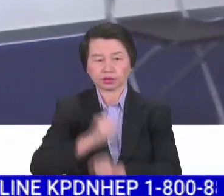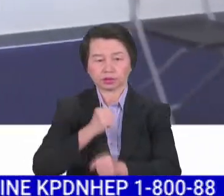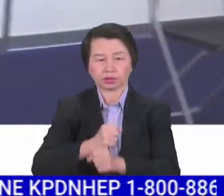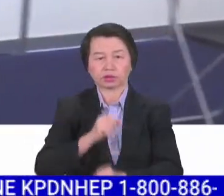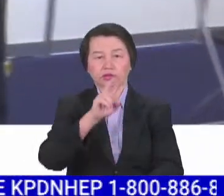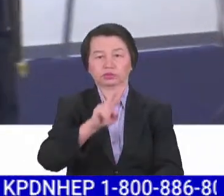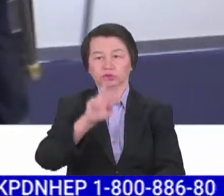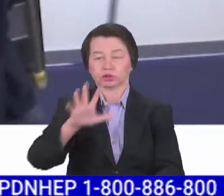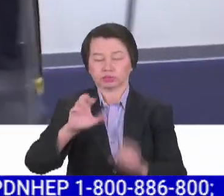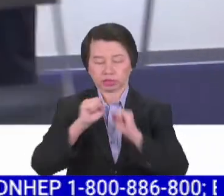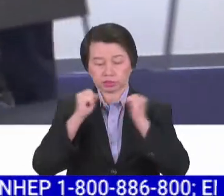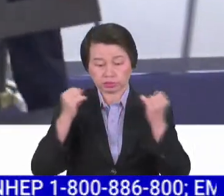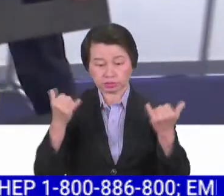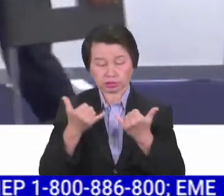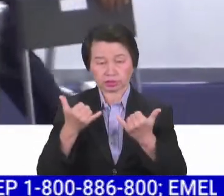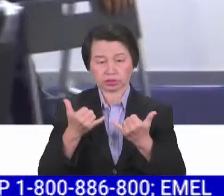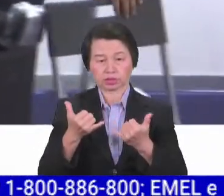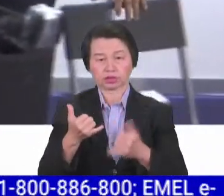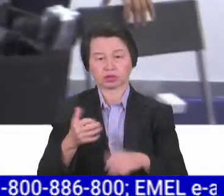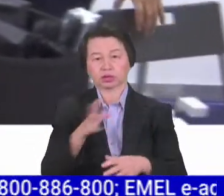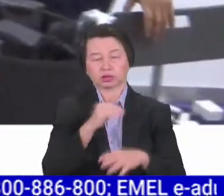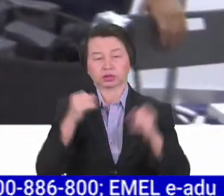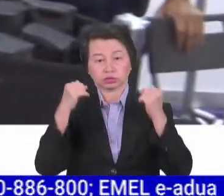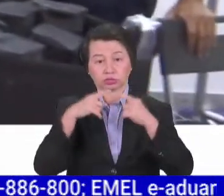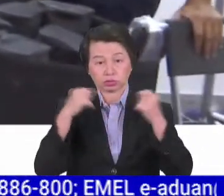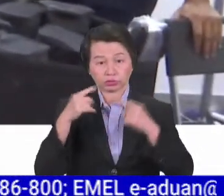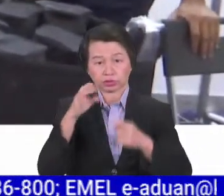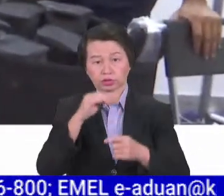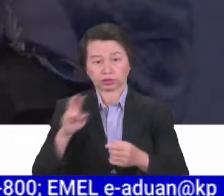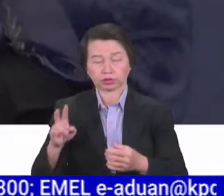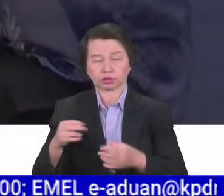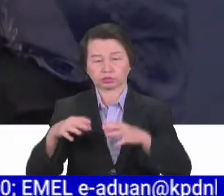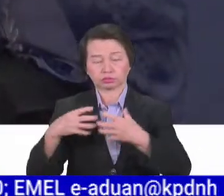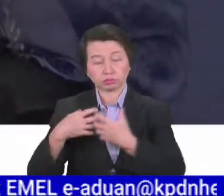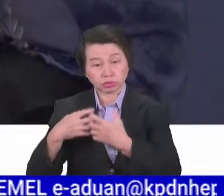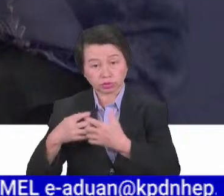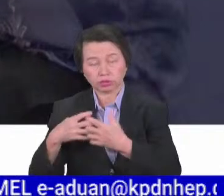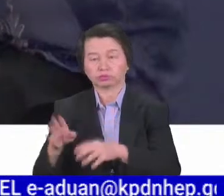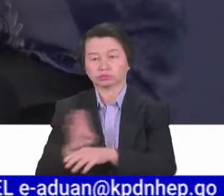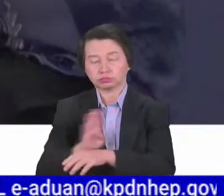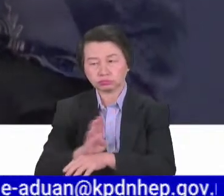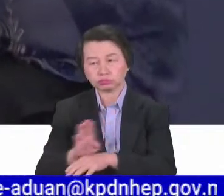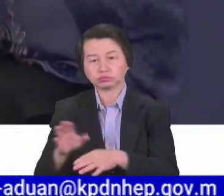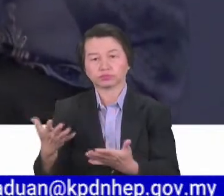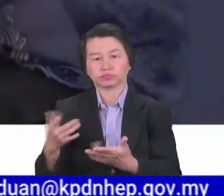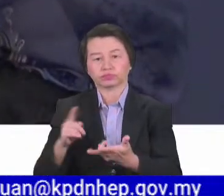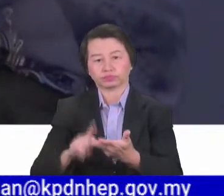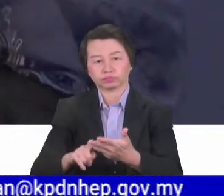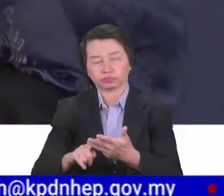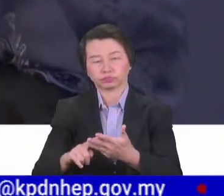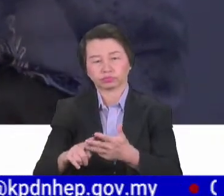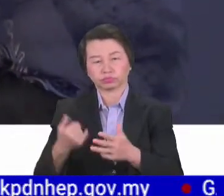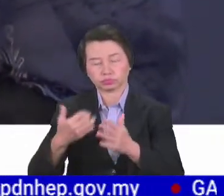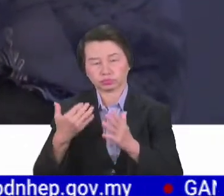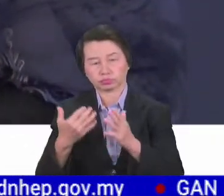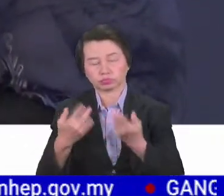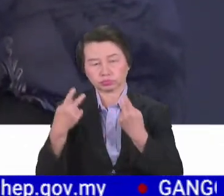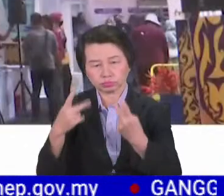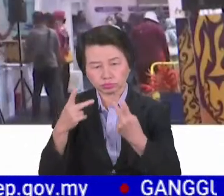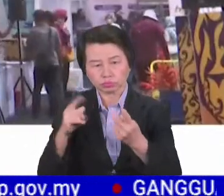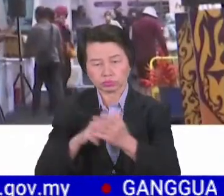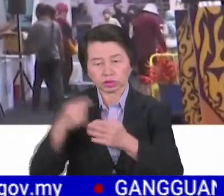25 syarikat dan perkhidmatan awam, sektor swasta dan juga industri pembuatan, perdagangan, pemborongan, perucitan dan